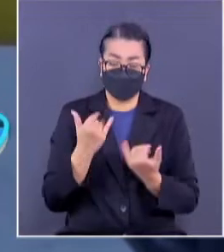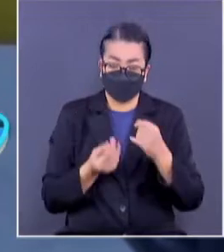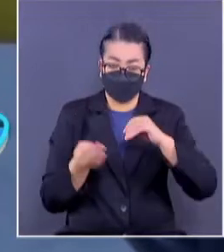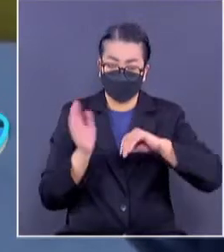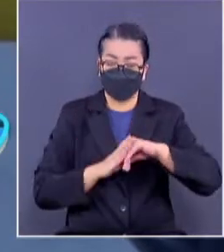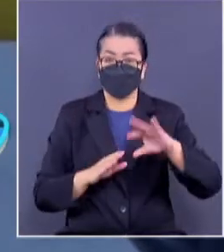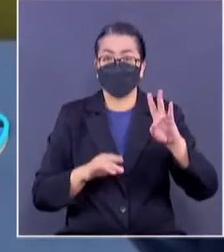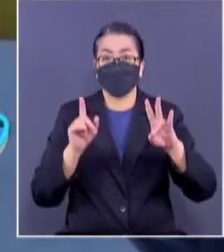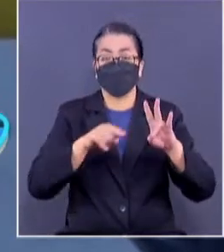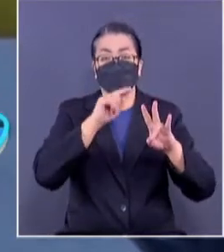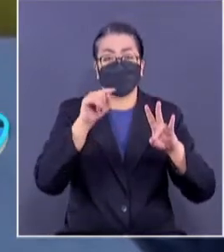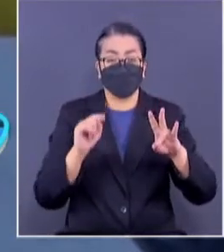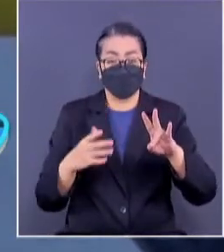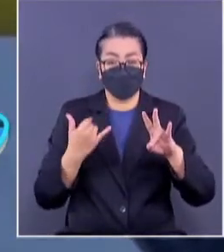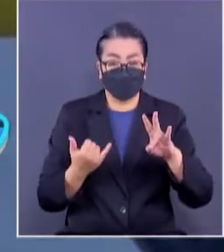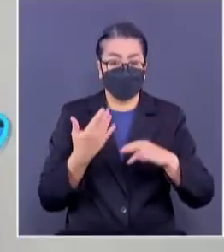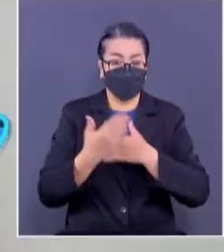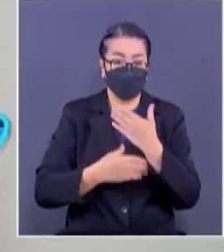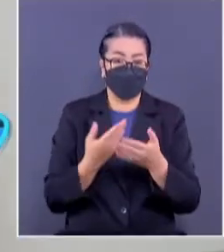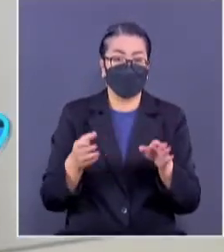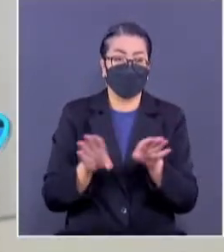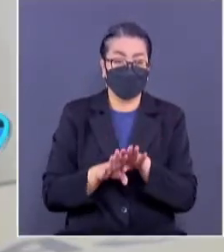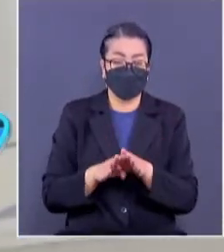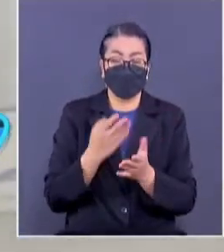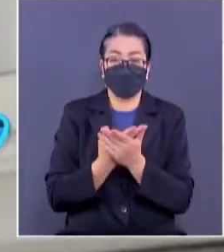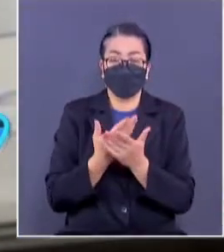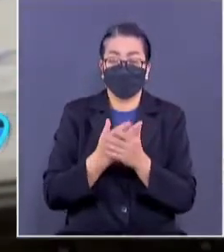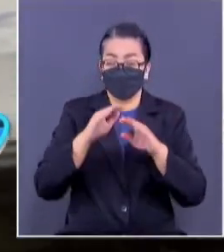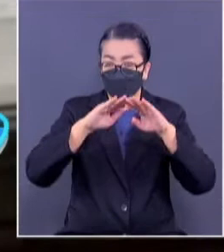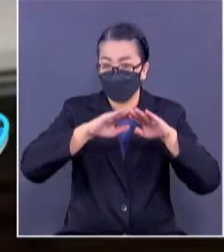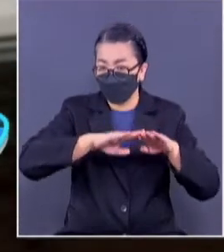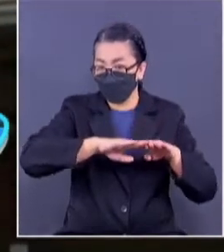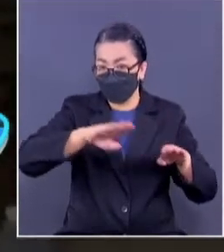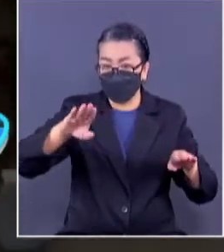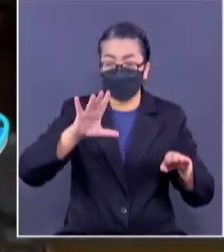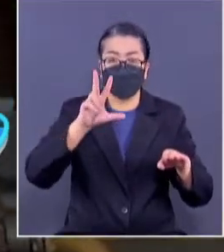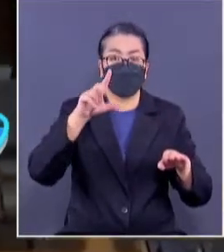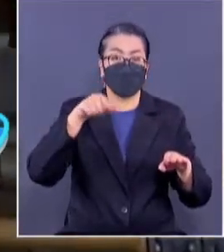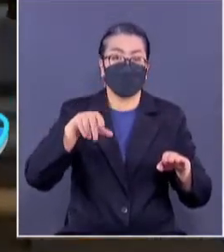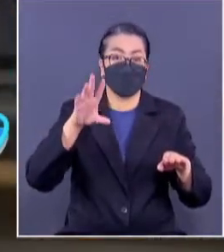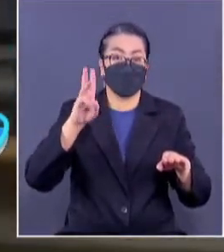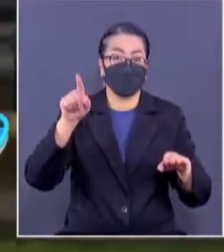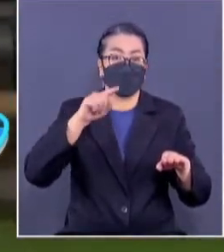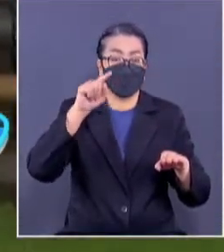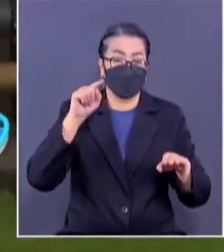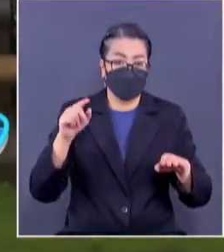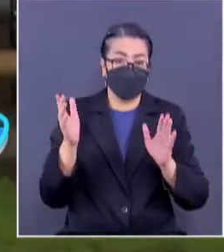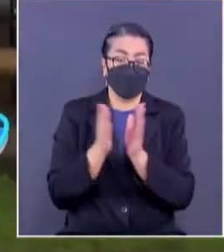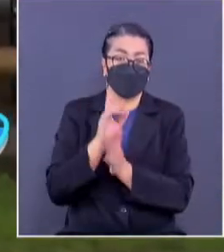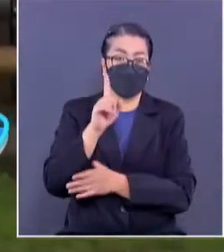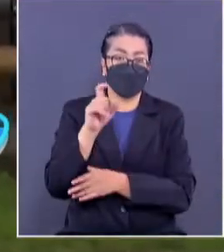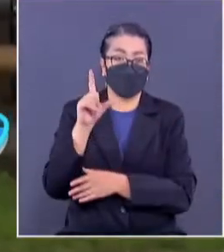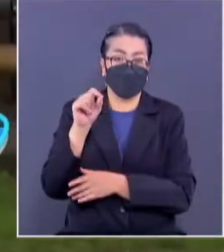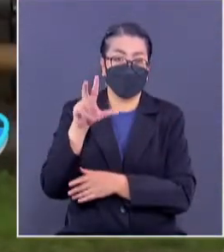7%นะครับตอนที่ก่อนจะติดตลาดเนี่ยย่อตัวลงมาปรับตัวปรับเพิ่มขึ้นไป 3.6เปอร์เซ็นต์อยู่ที่ 120